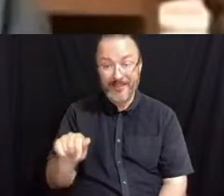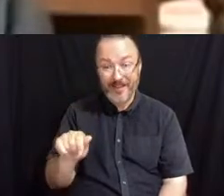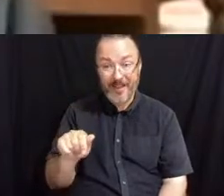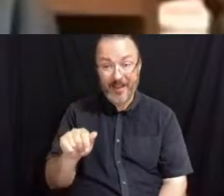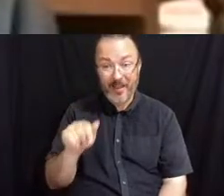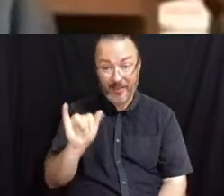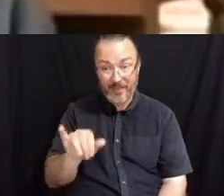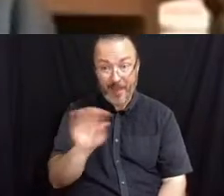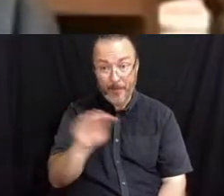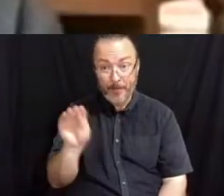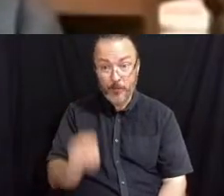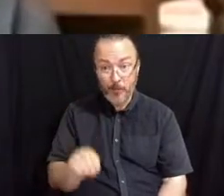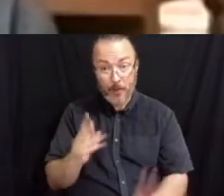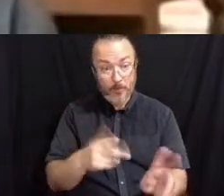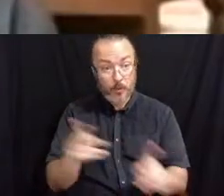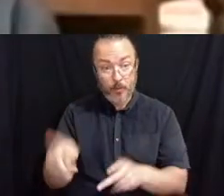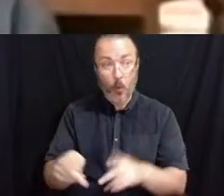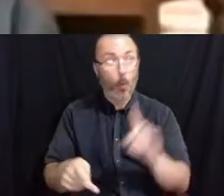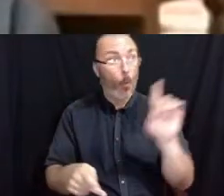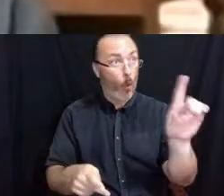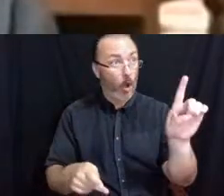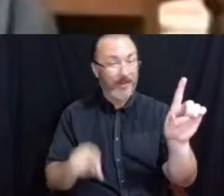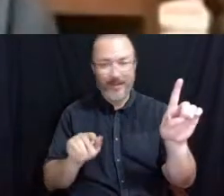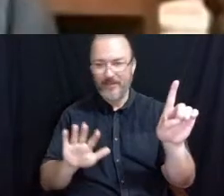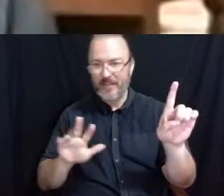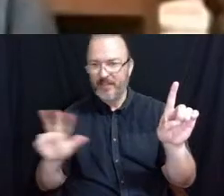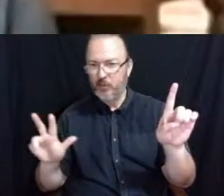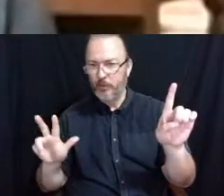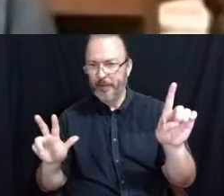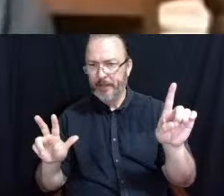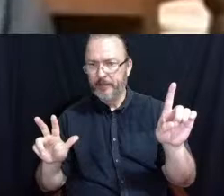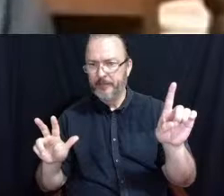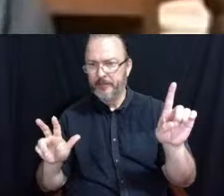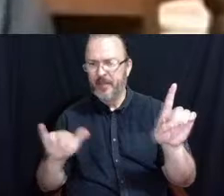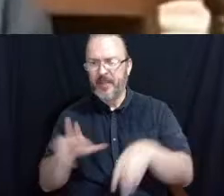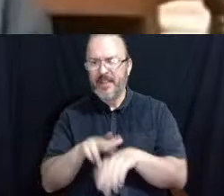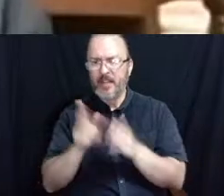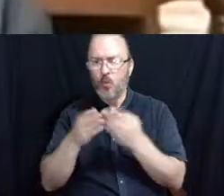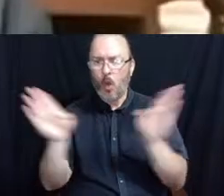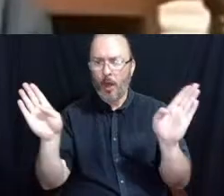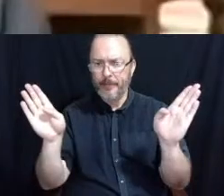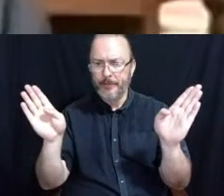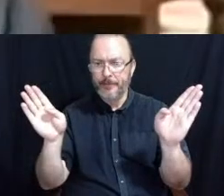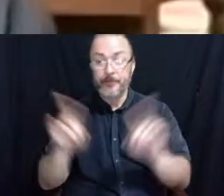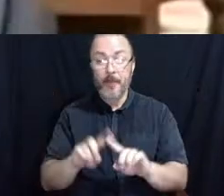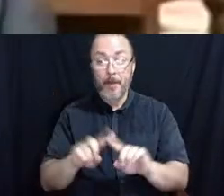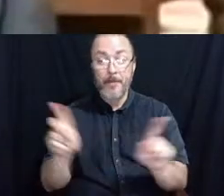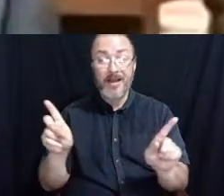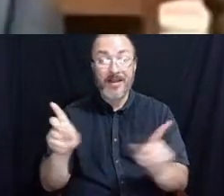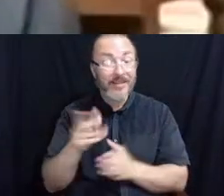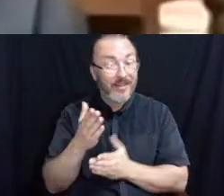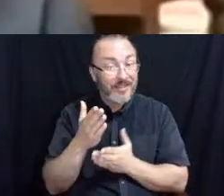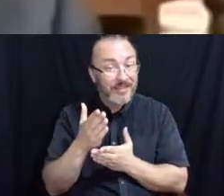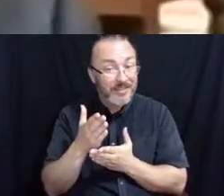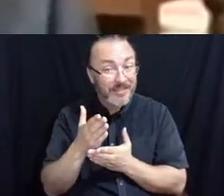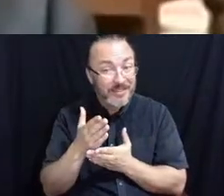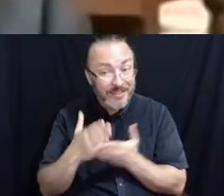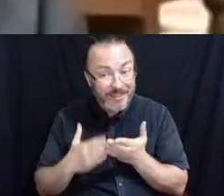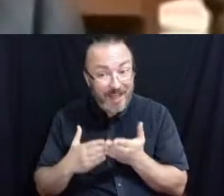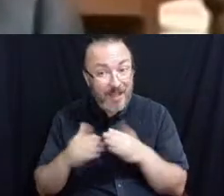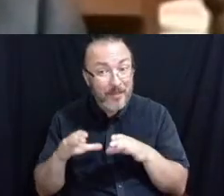entre enseignants et apprenants, c'est 1 enseignant pour 53 élèves sur le plan national. Mais on